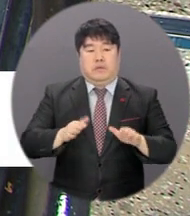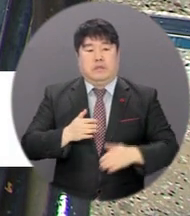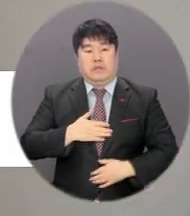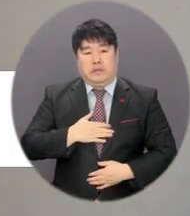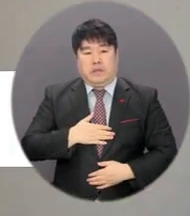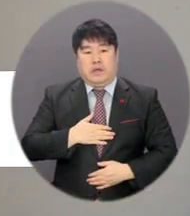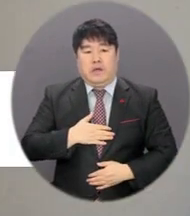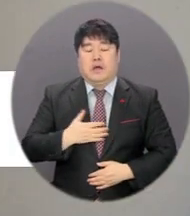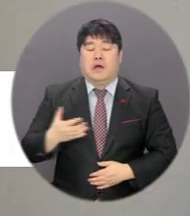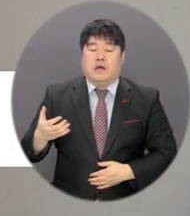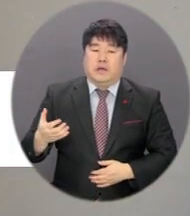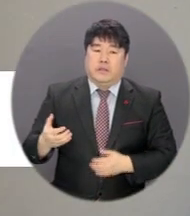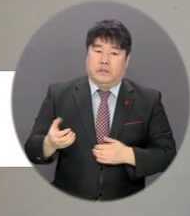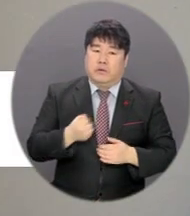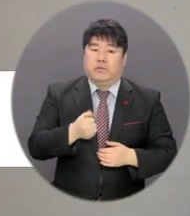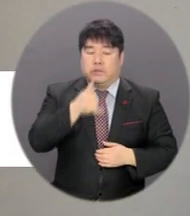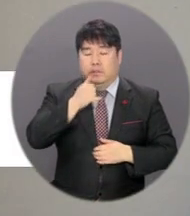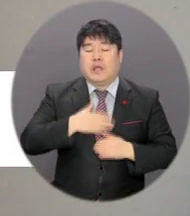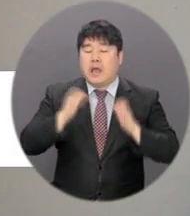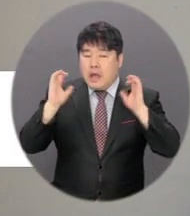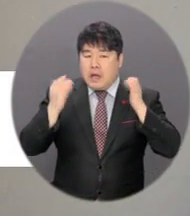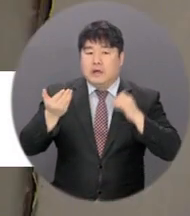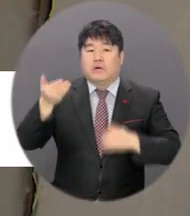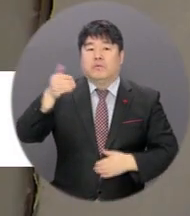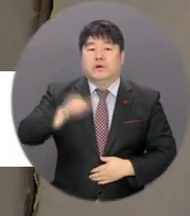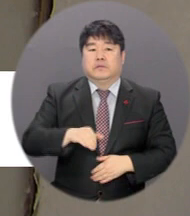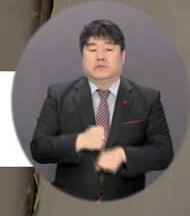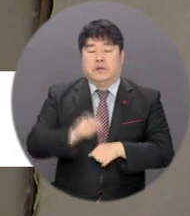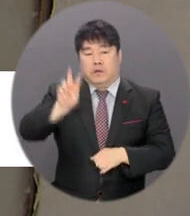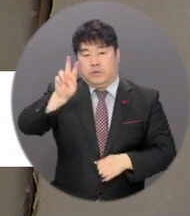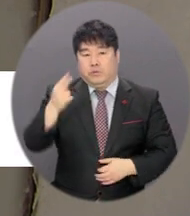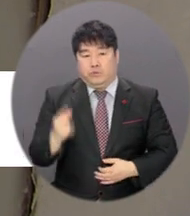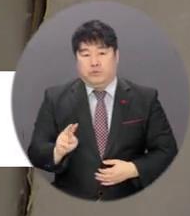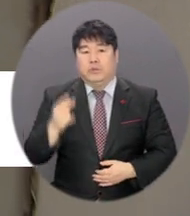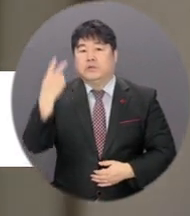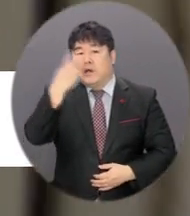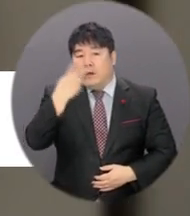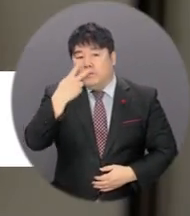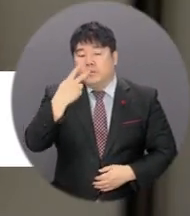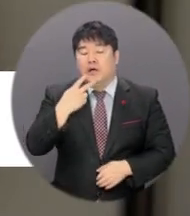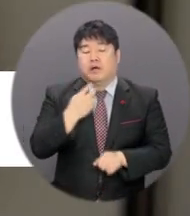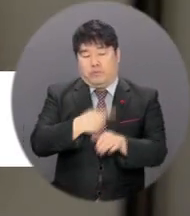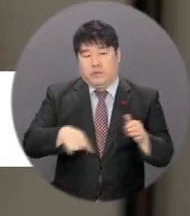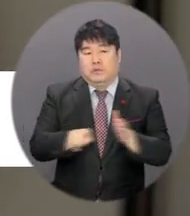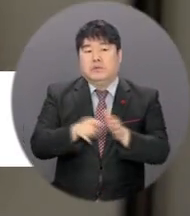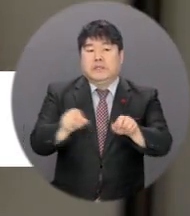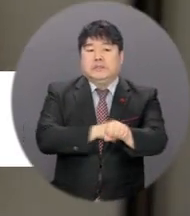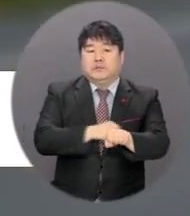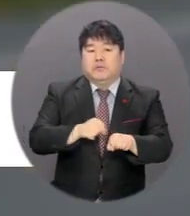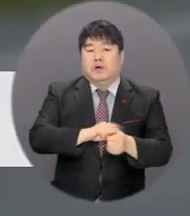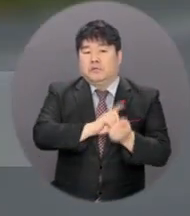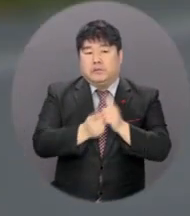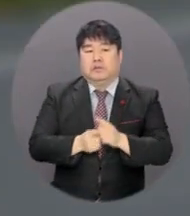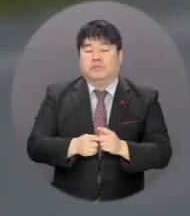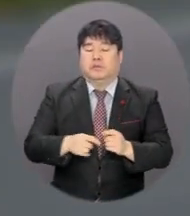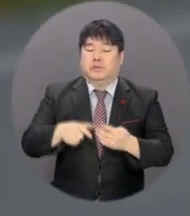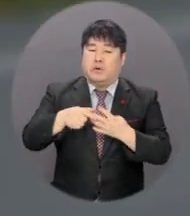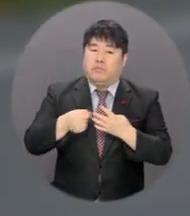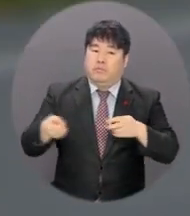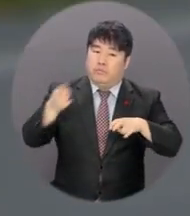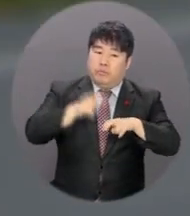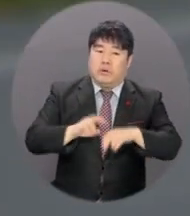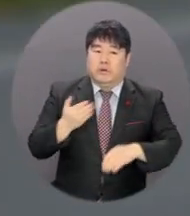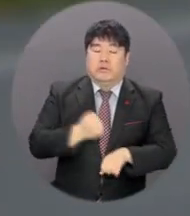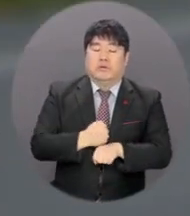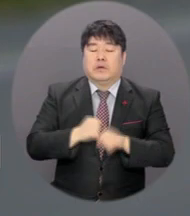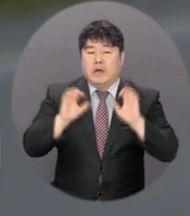안고 내가 데리고 있는데 내 애라고 하는데 네. 유전자 검사를 먼저 하려면 특별 대리인 선임을 또 해야 돼요. 영아